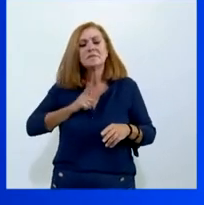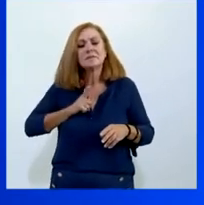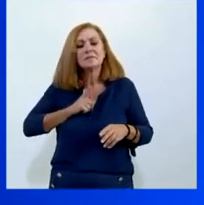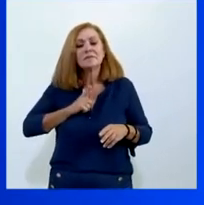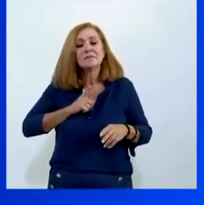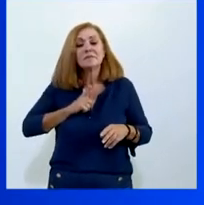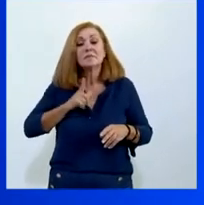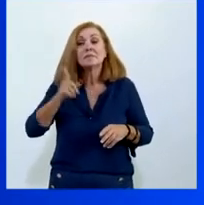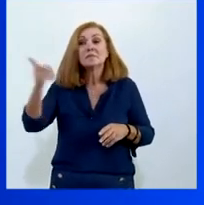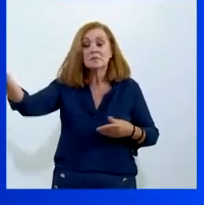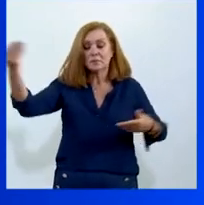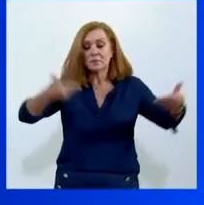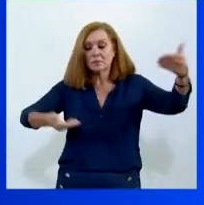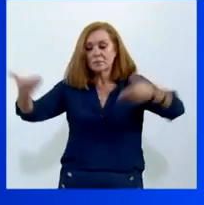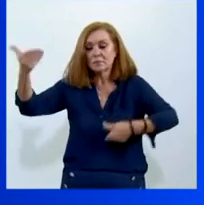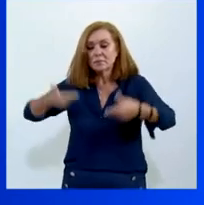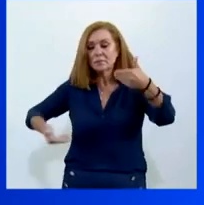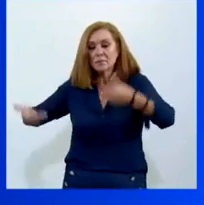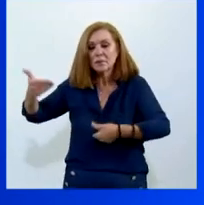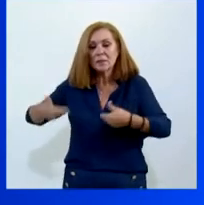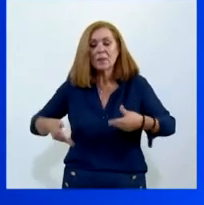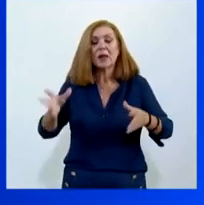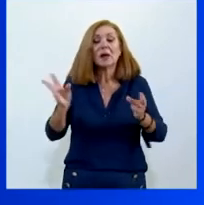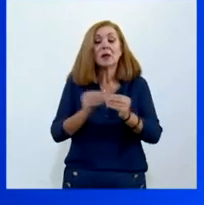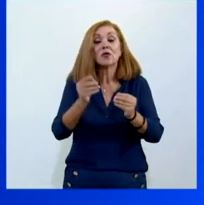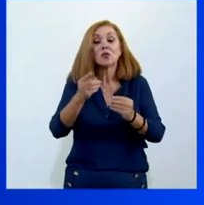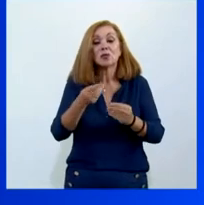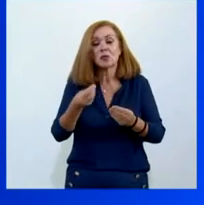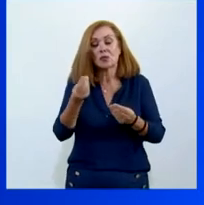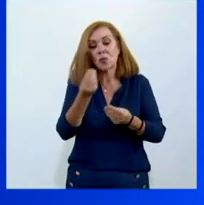τις προσφορές για το μείζον κομμάτι